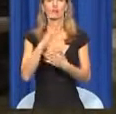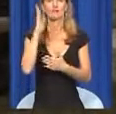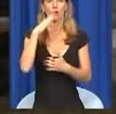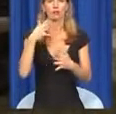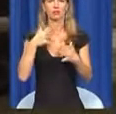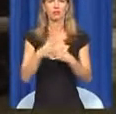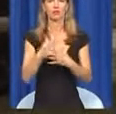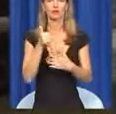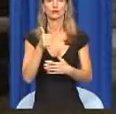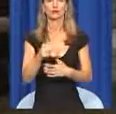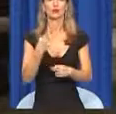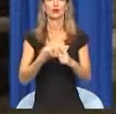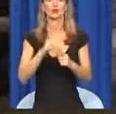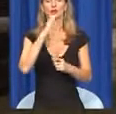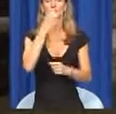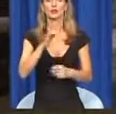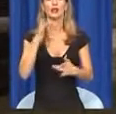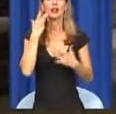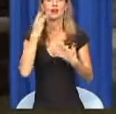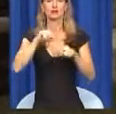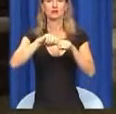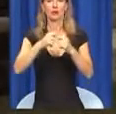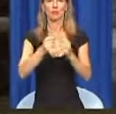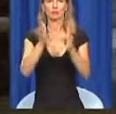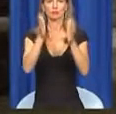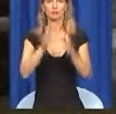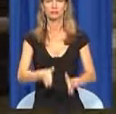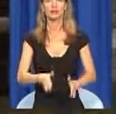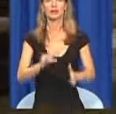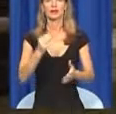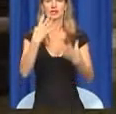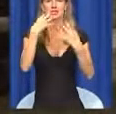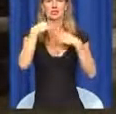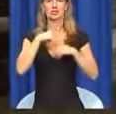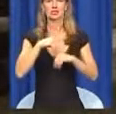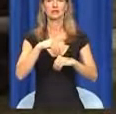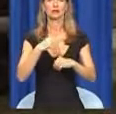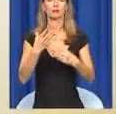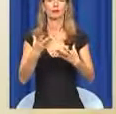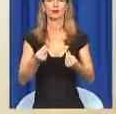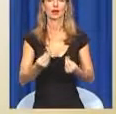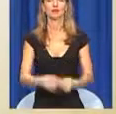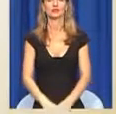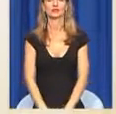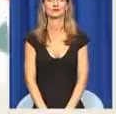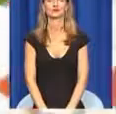водою, а тому слонам легко зламати стовбур і з'їсти водяний м'якуш.